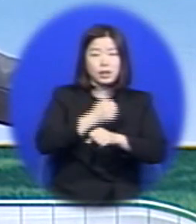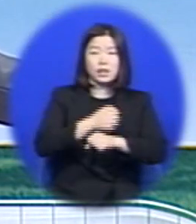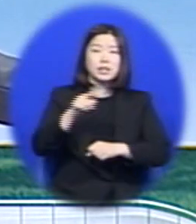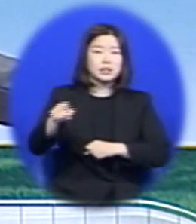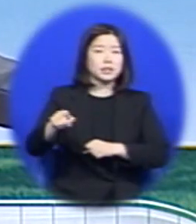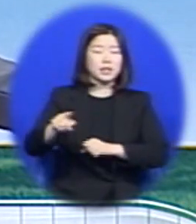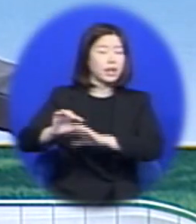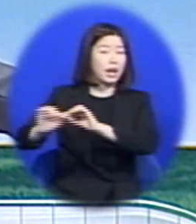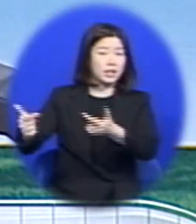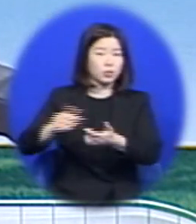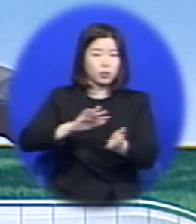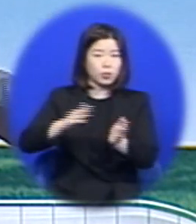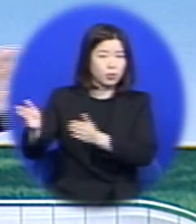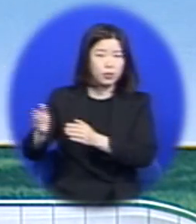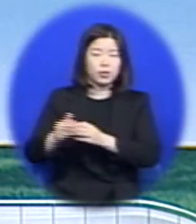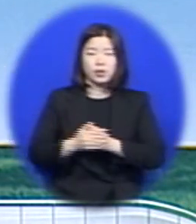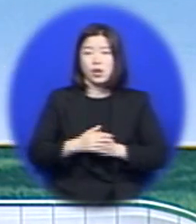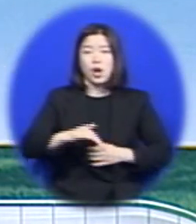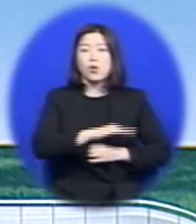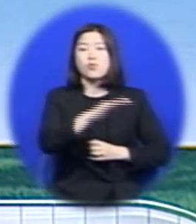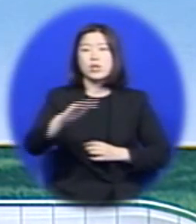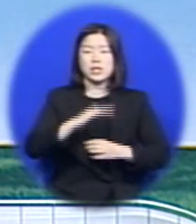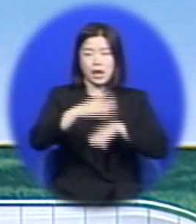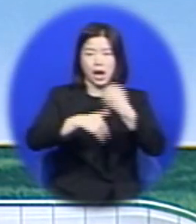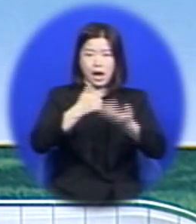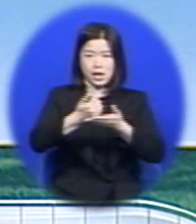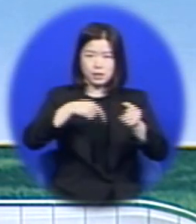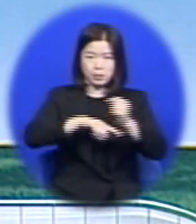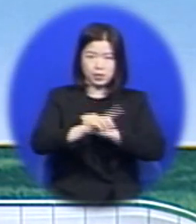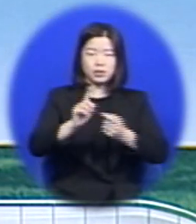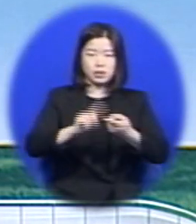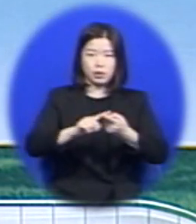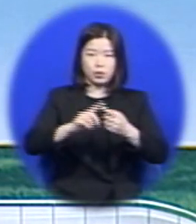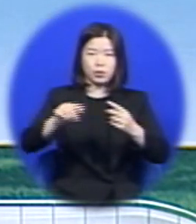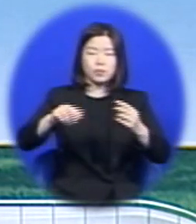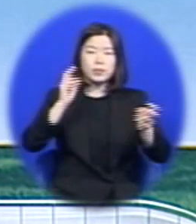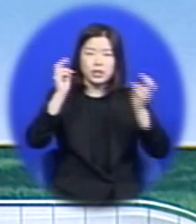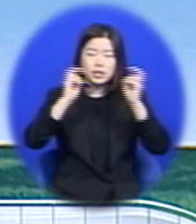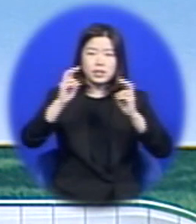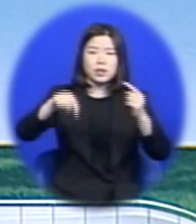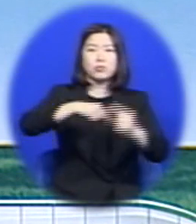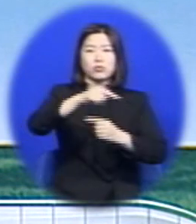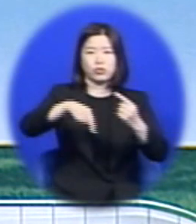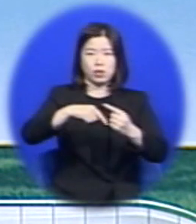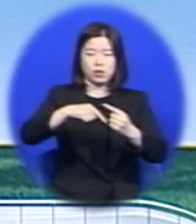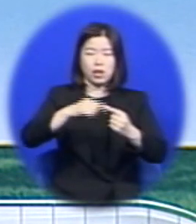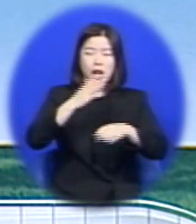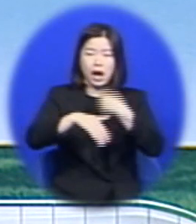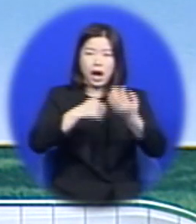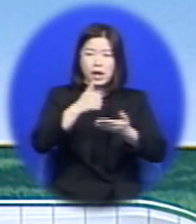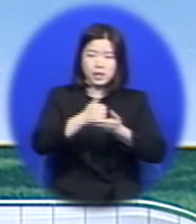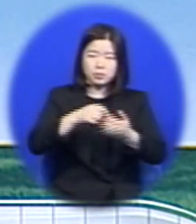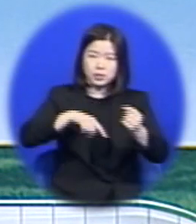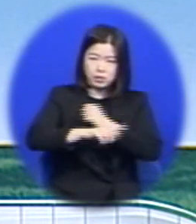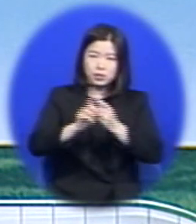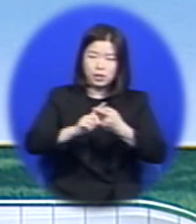아니라 우리는 하나님의 뜻대로 기업을 경영한다. 하나님의 뜻대로 가게를 꾸려갈 것이다.